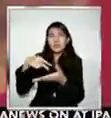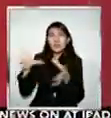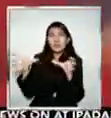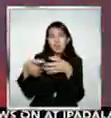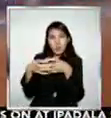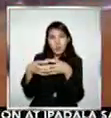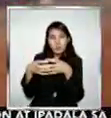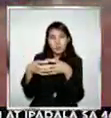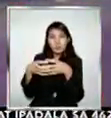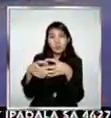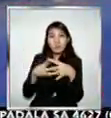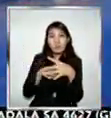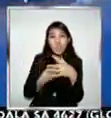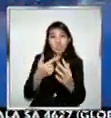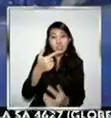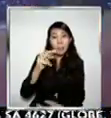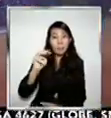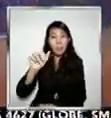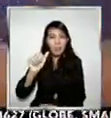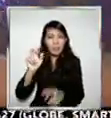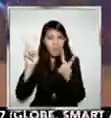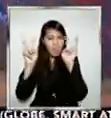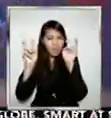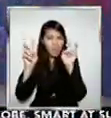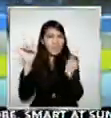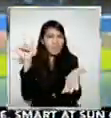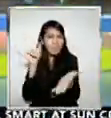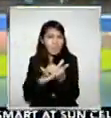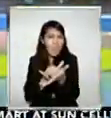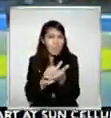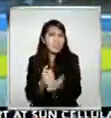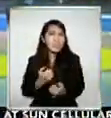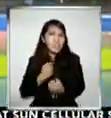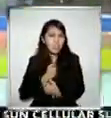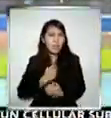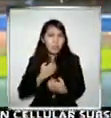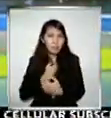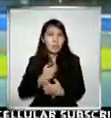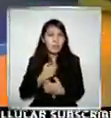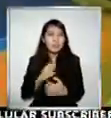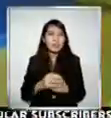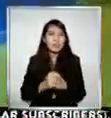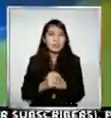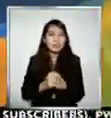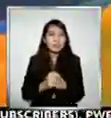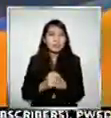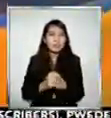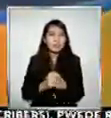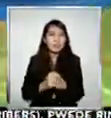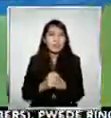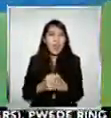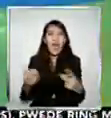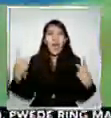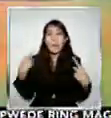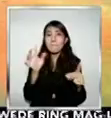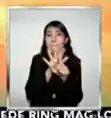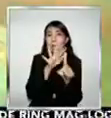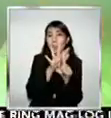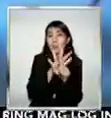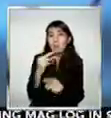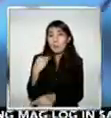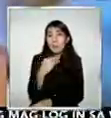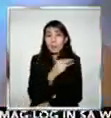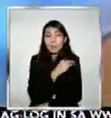sa programang That's Entertainment ng yumaong si Kuya Germs. At isa sa sikat nilang miyembro, si Spencer